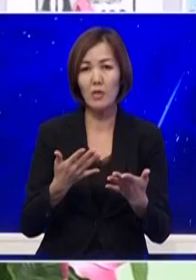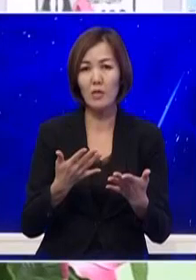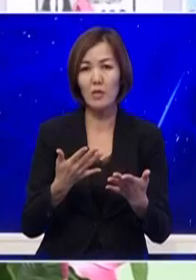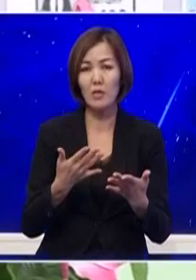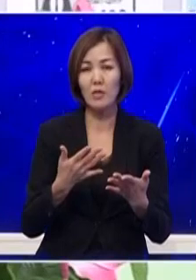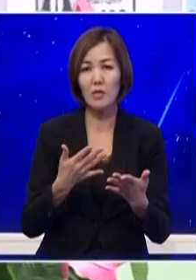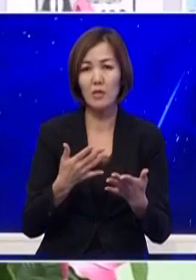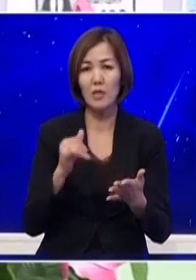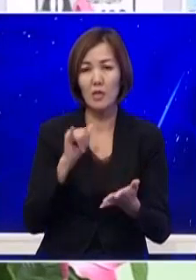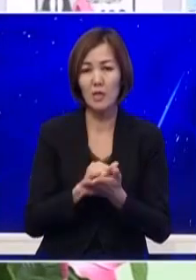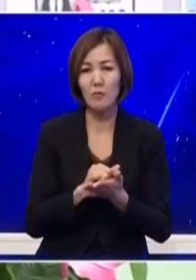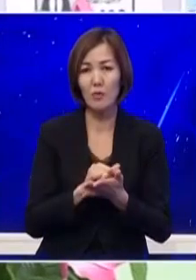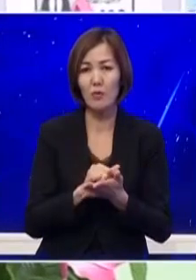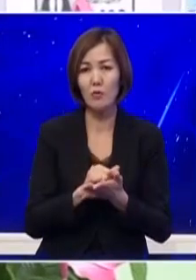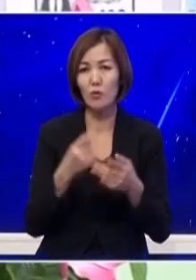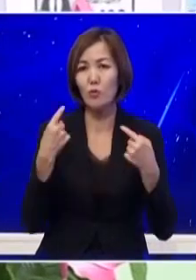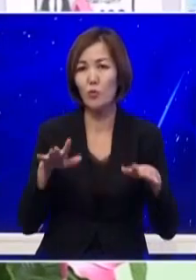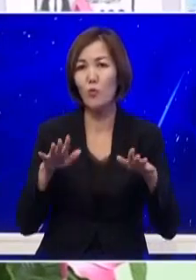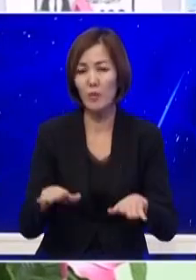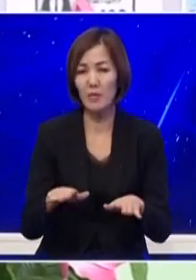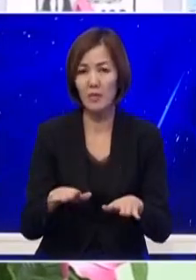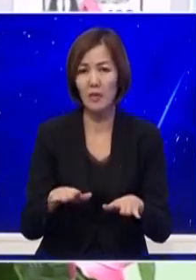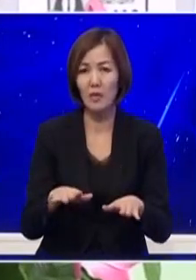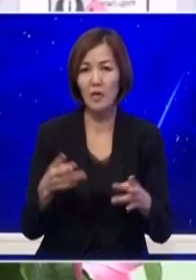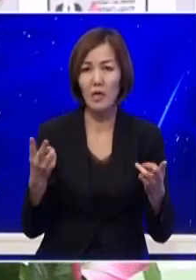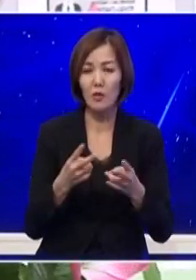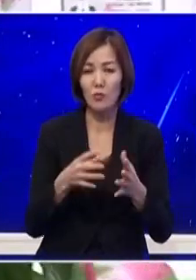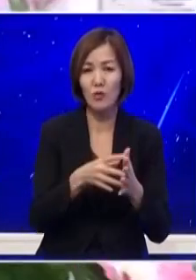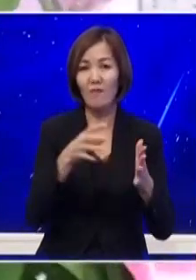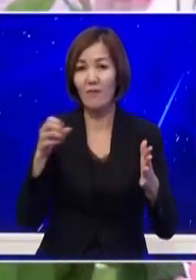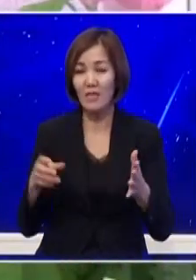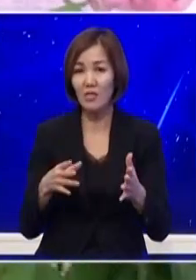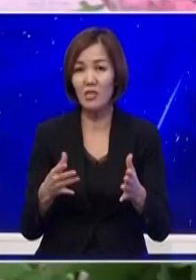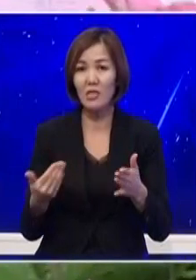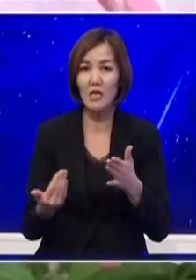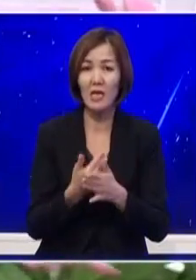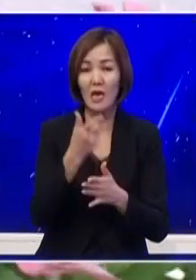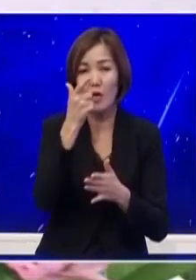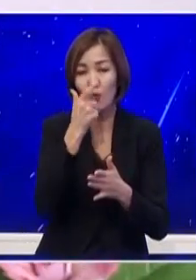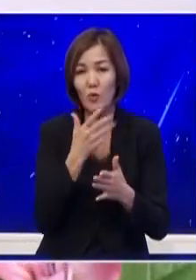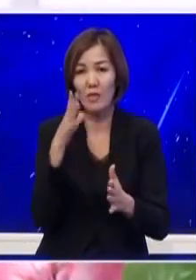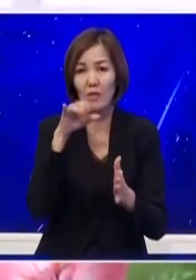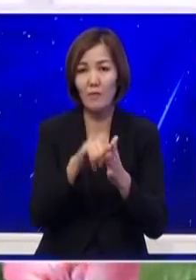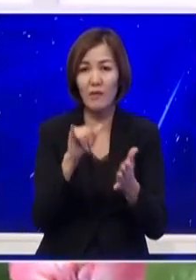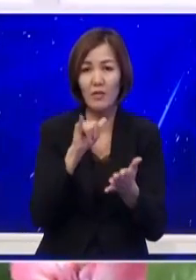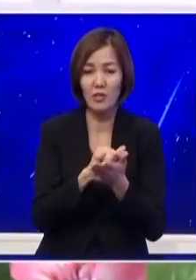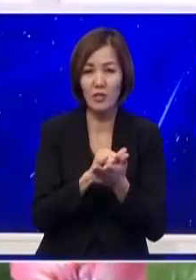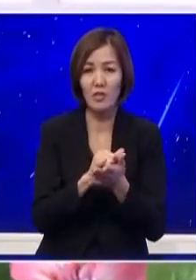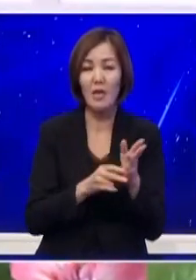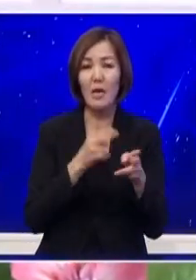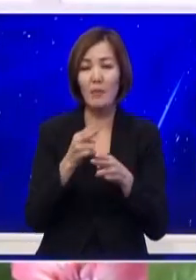кишки расположены в плевральной полости справа. Надо оттуда все это вытащить, аккуратно выложить, разложить и так далее.